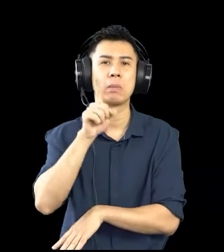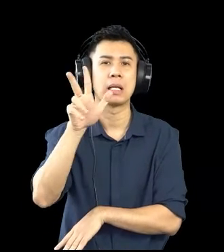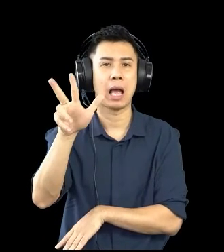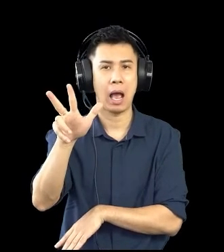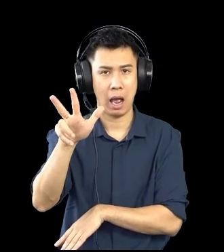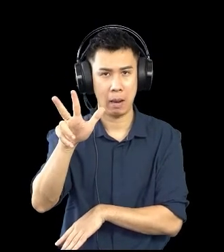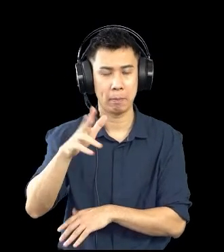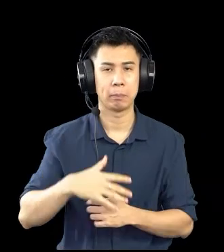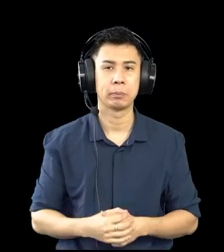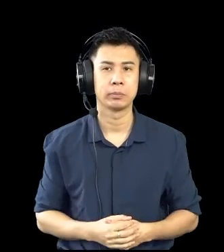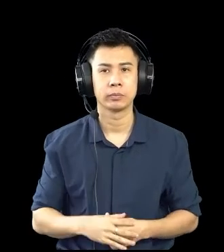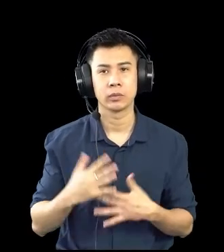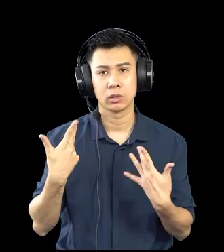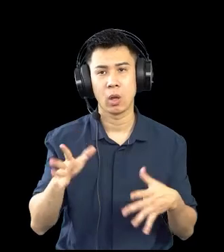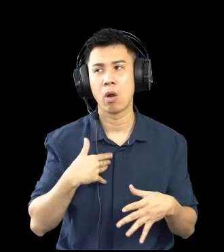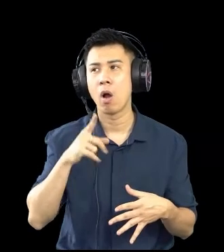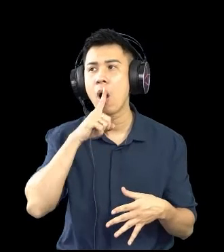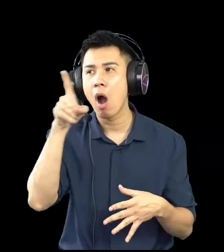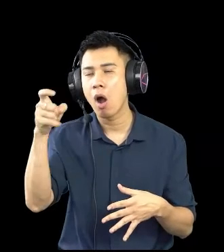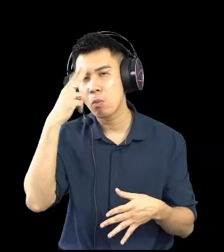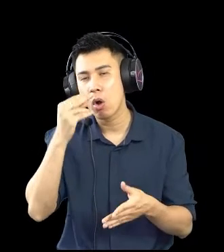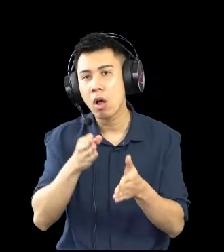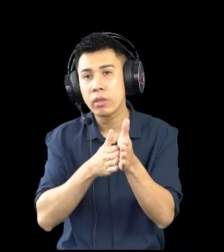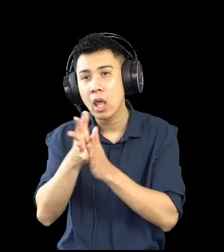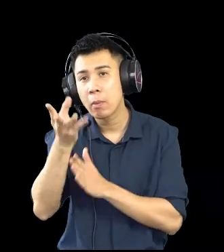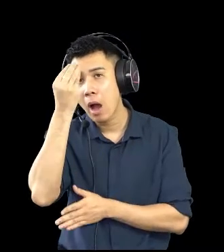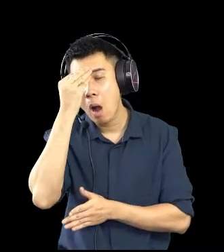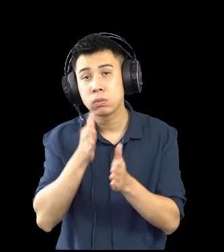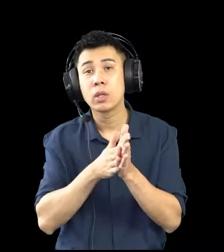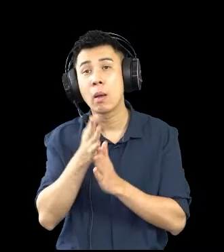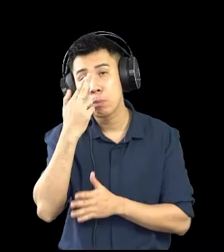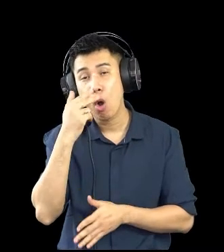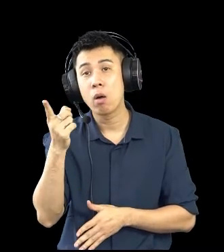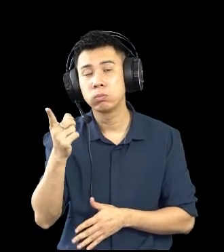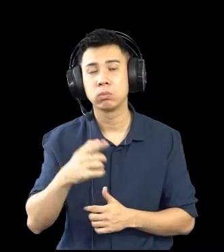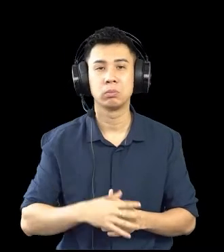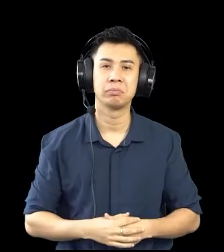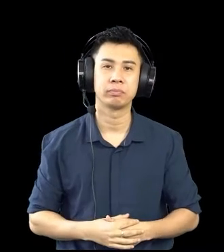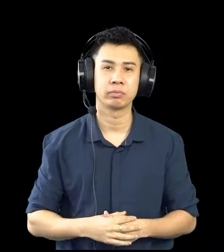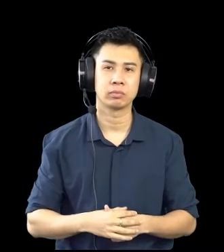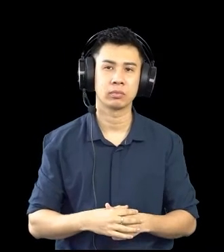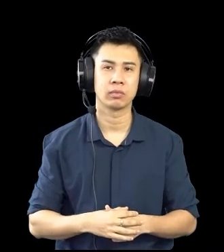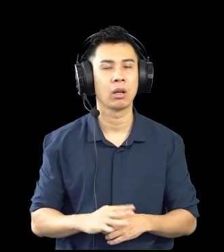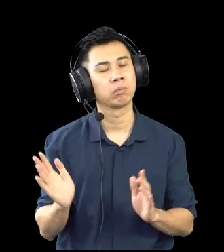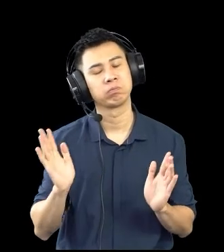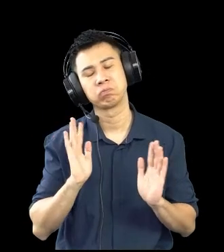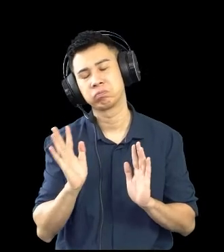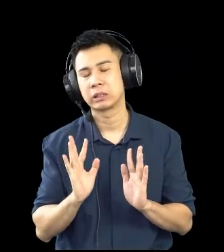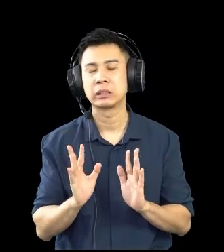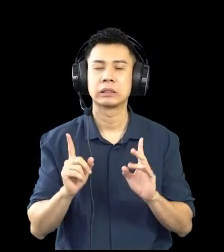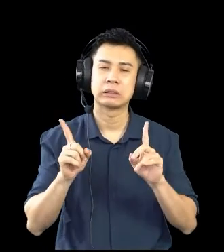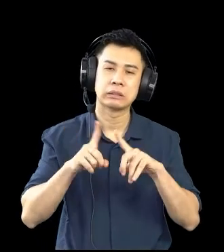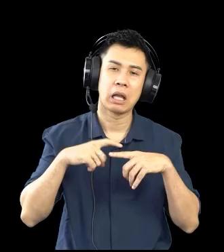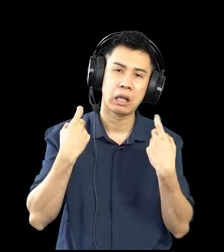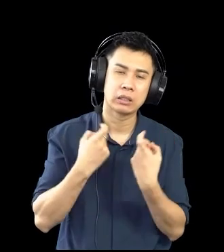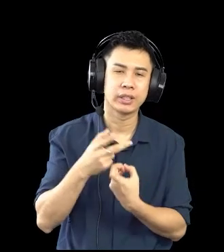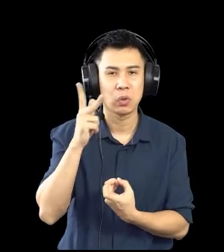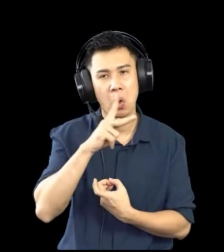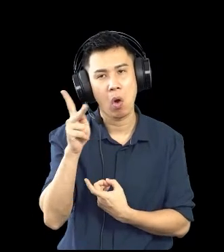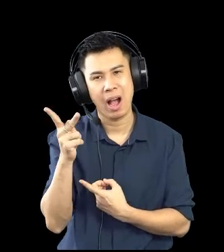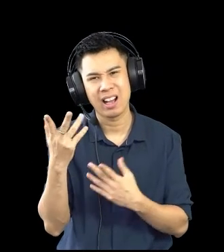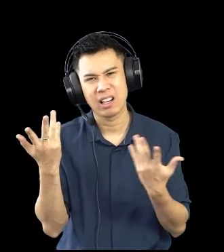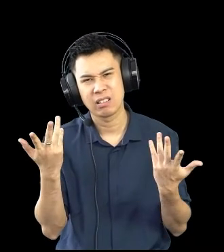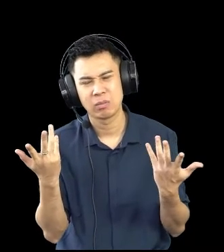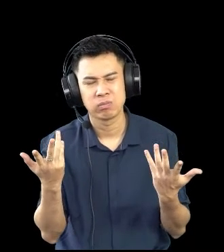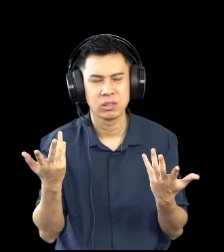out lại với bạn ấy để hỏi là liệu em có muốn học cấp 3 thì Khang do là hoàn cảnh gia đình không có thì bọn em chỉ có thể hỗ trợ cho